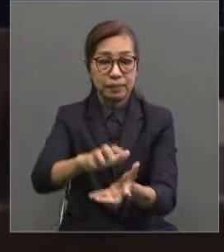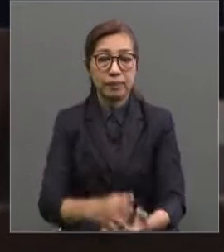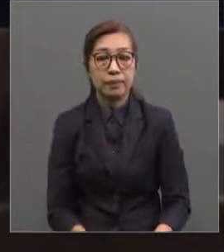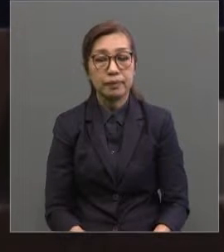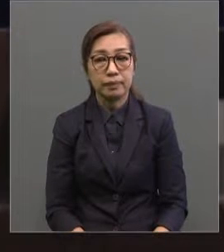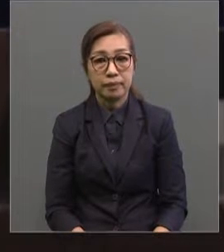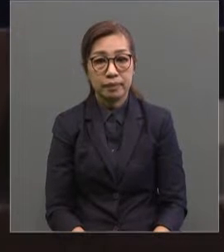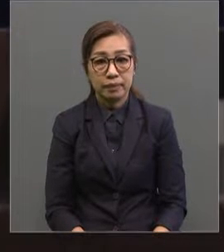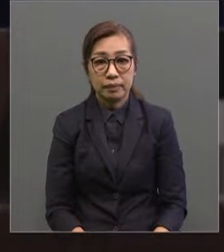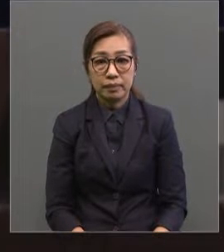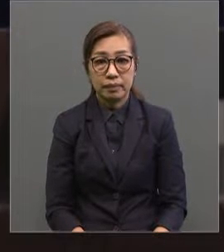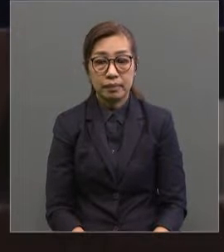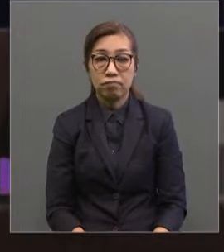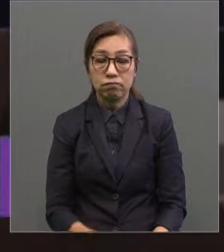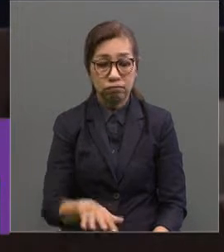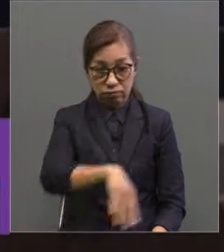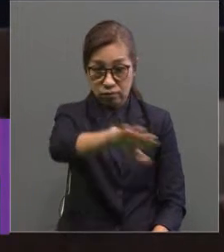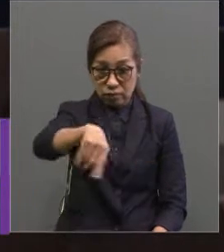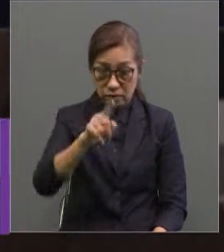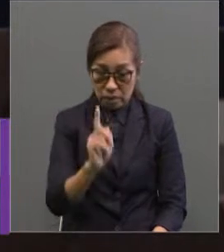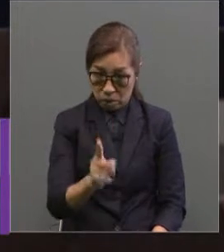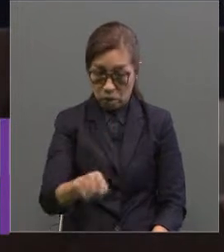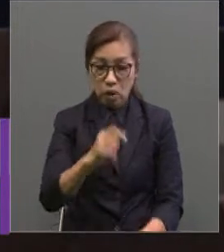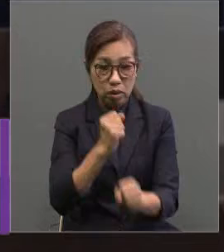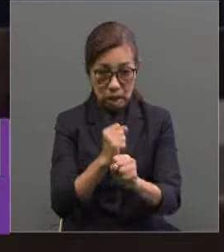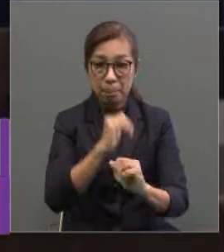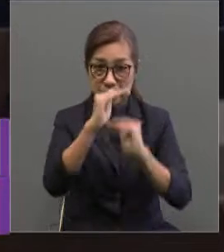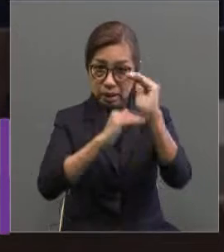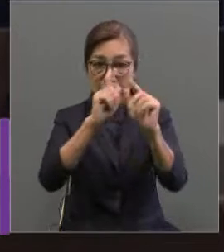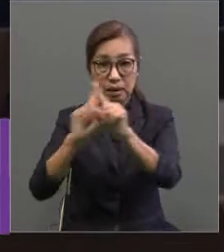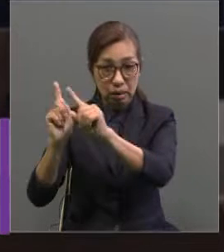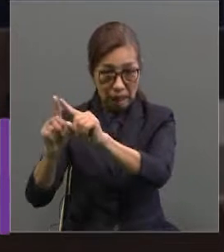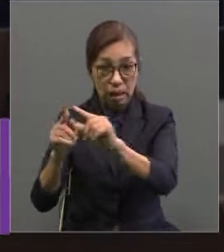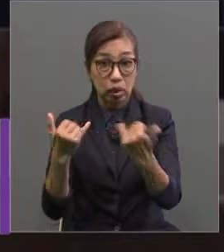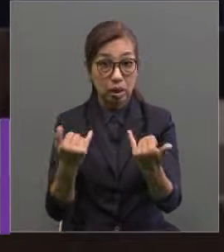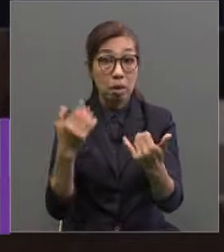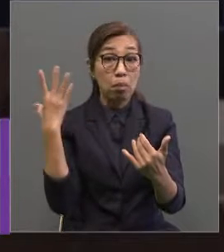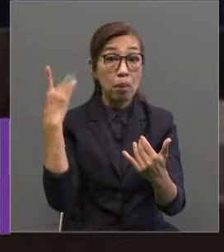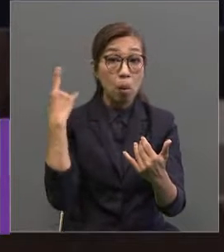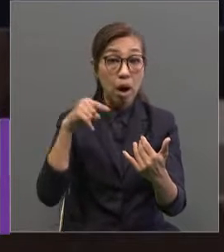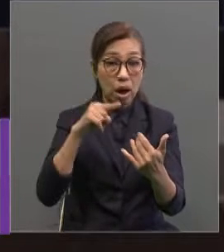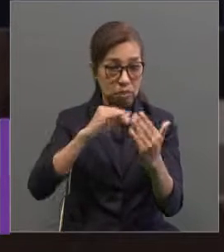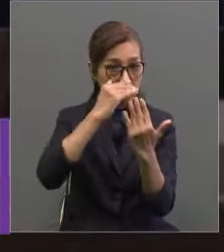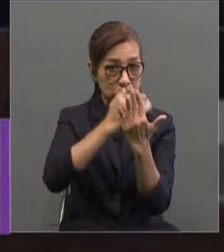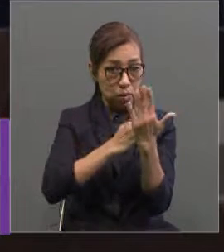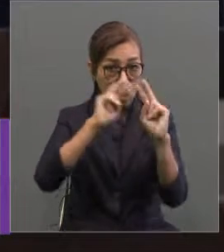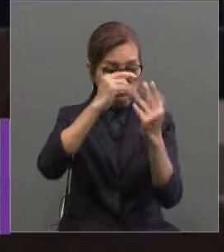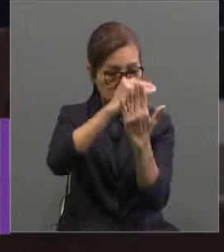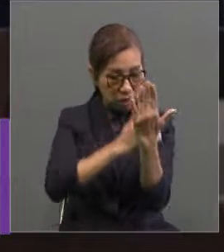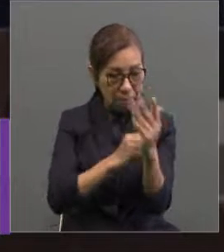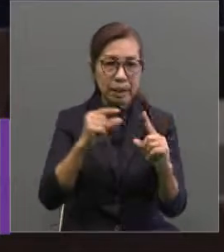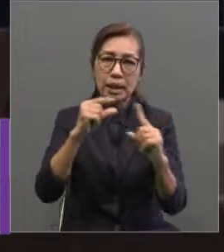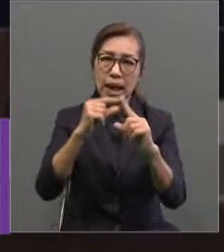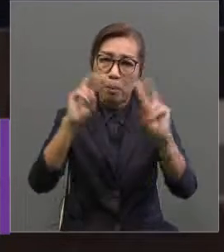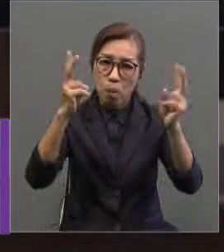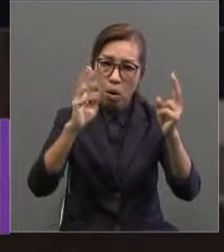านมีการศักยภาพของท่านท่านจะต้องพัฒนาทุกอันเนี่ยทุกเรื่องที่เรามีอยู่แล้วผมอ่านมาทุกจังหวัดเนี่ยไม่ว่าจะคำขวัญไม่ว่